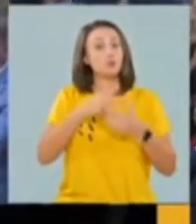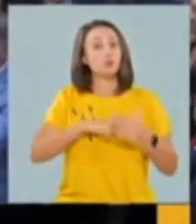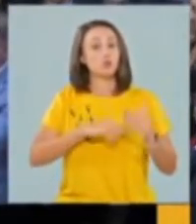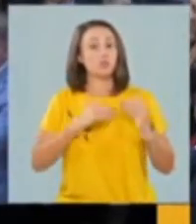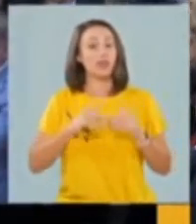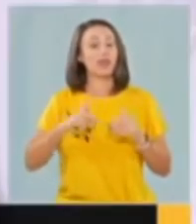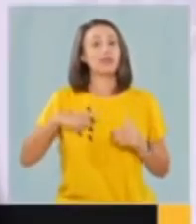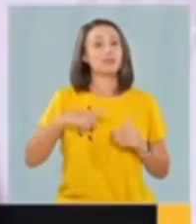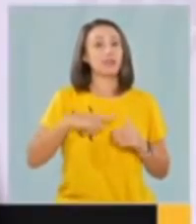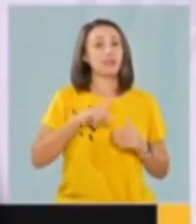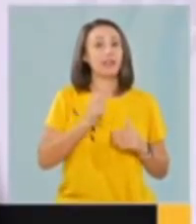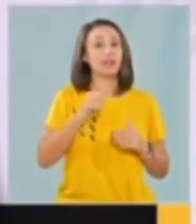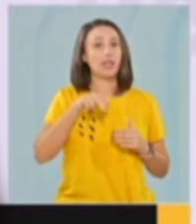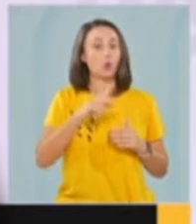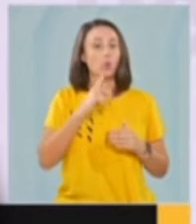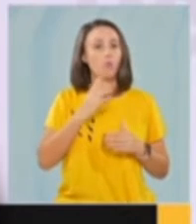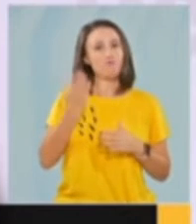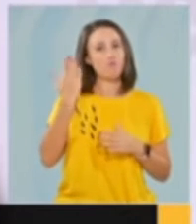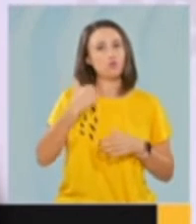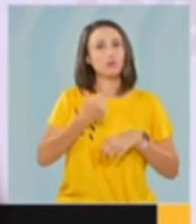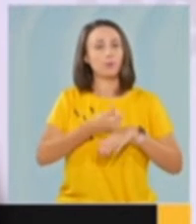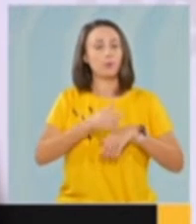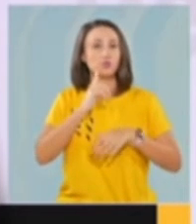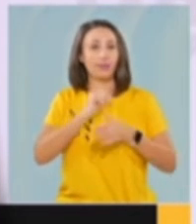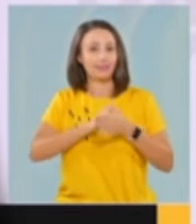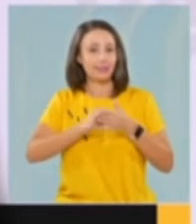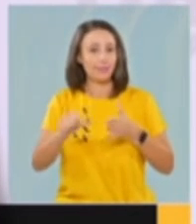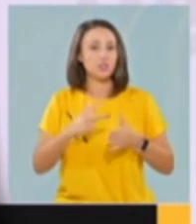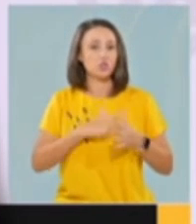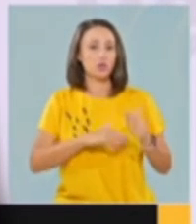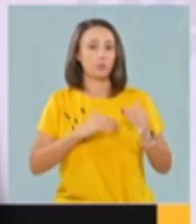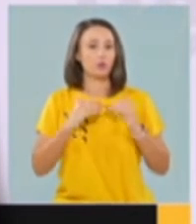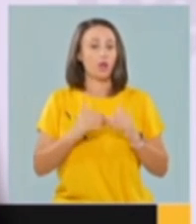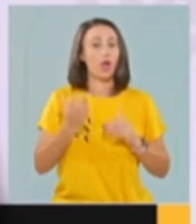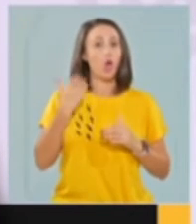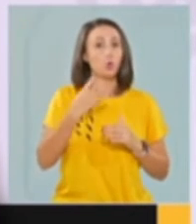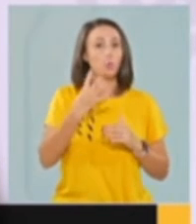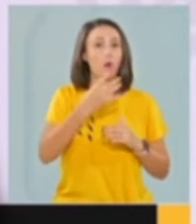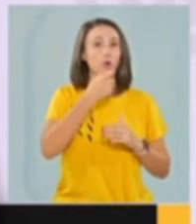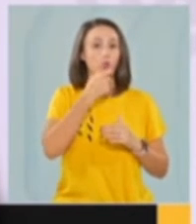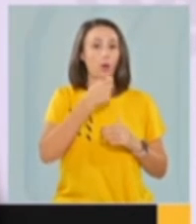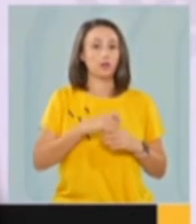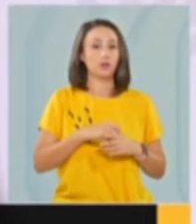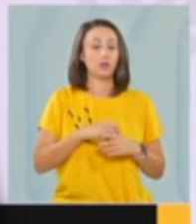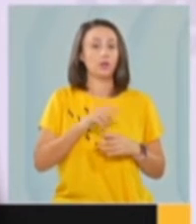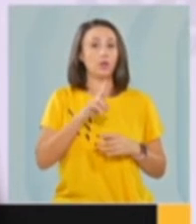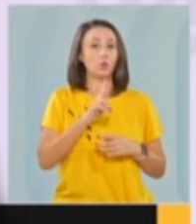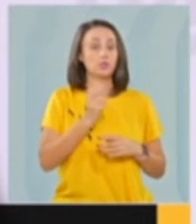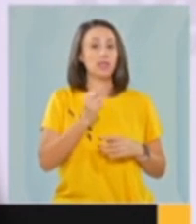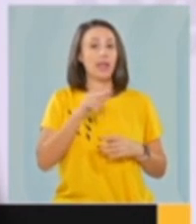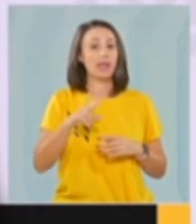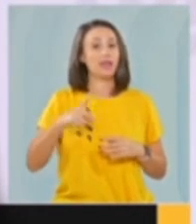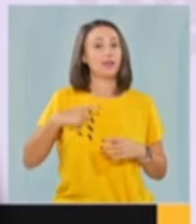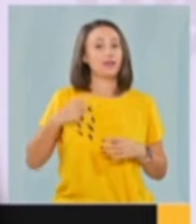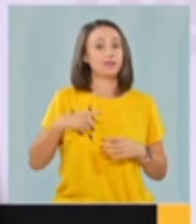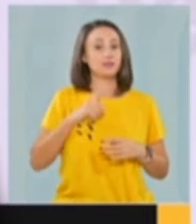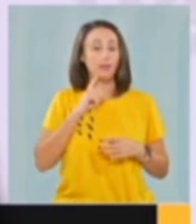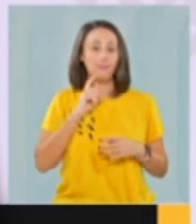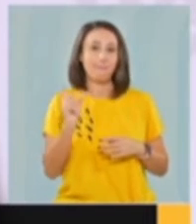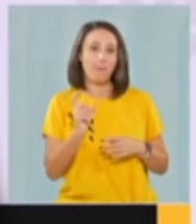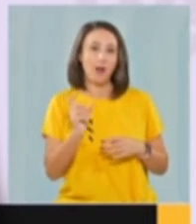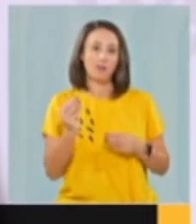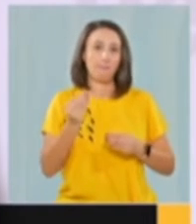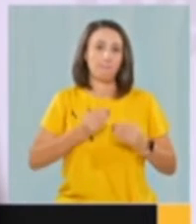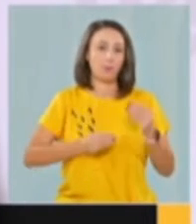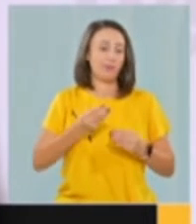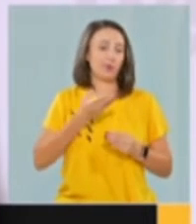este chiar Sorin Grindeanu, un fost premier demis chiar de PSD în urmă cu 4 ani. USR-ul este parte a problemei,